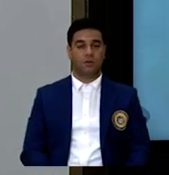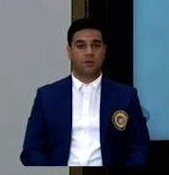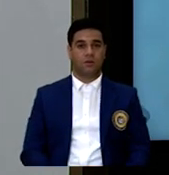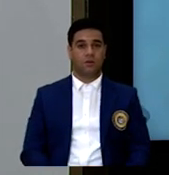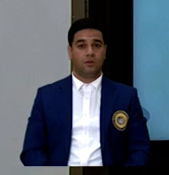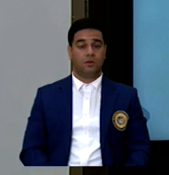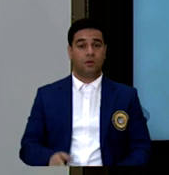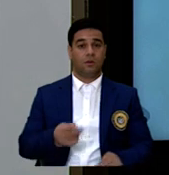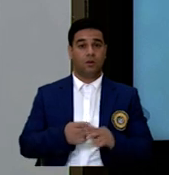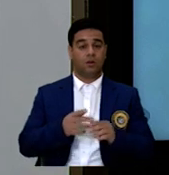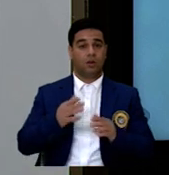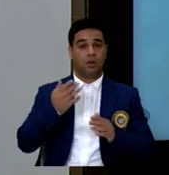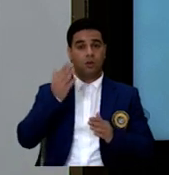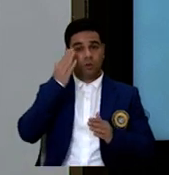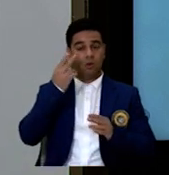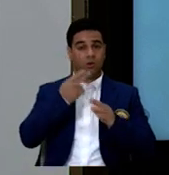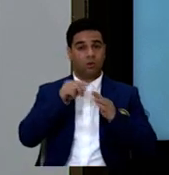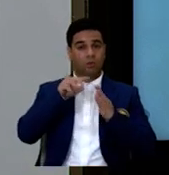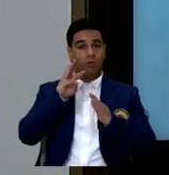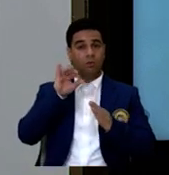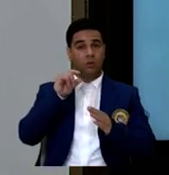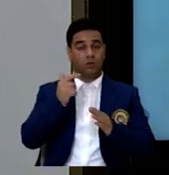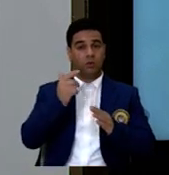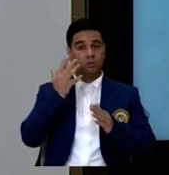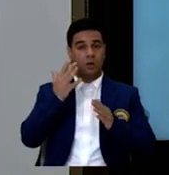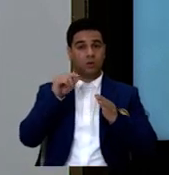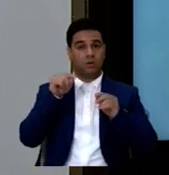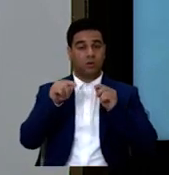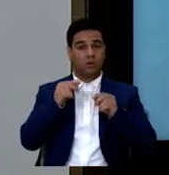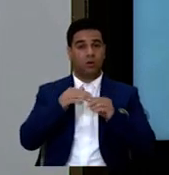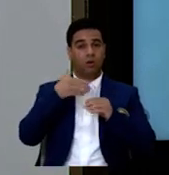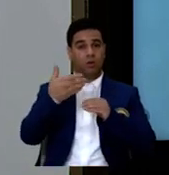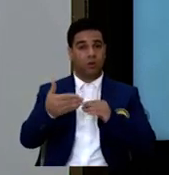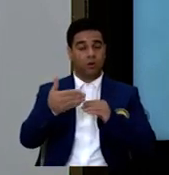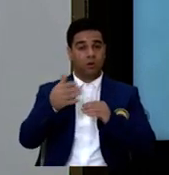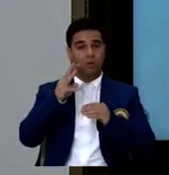Bosh miya esa 5 bo'limdan iborat bo'lib, ular oldingi miya,